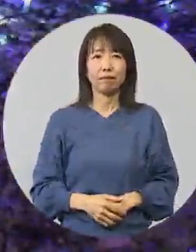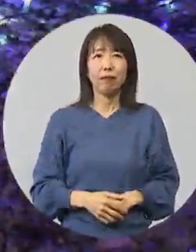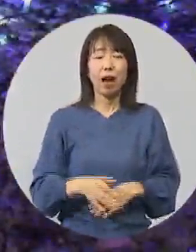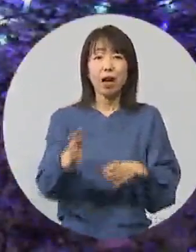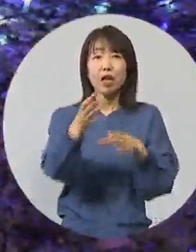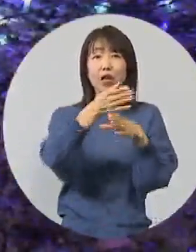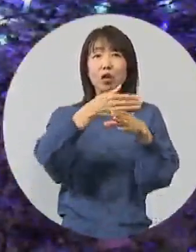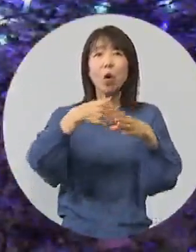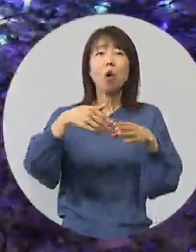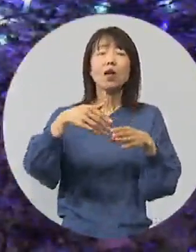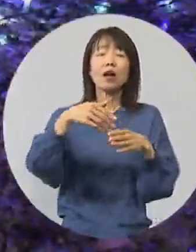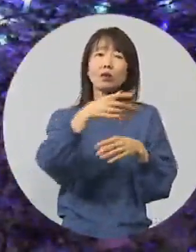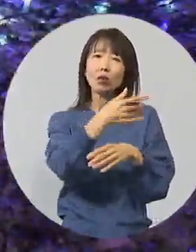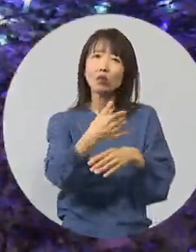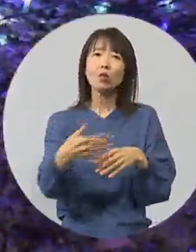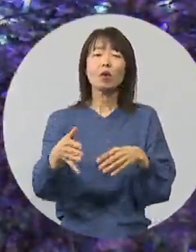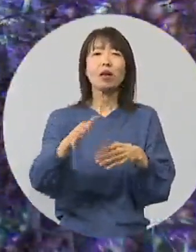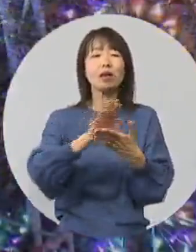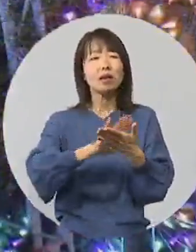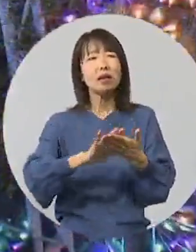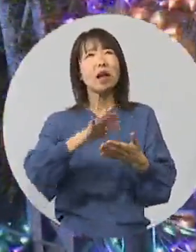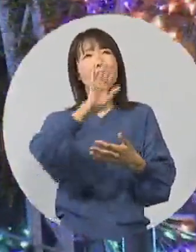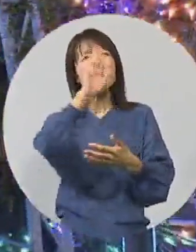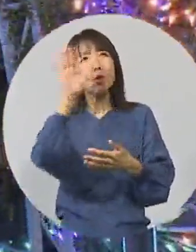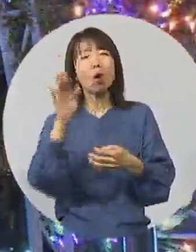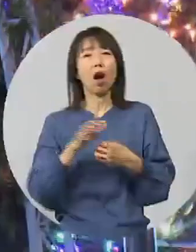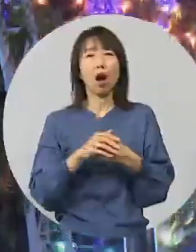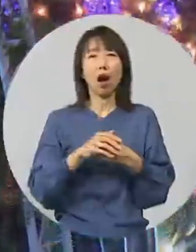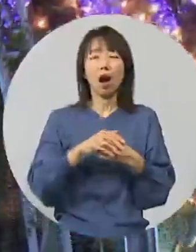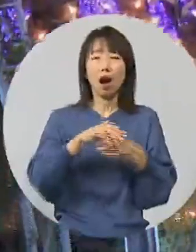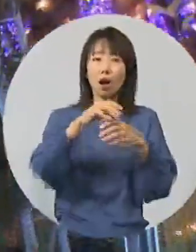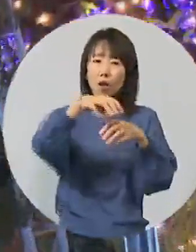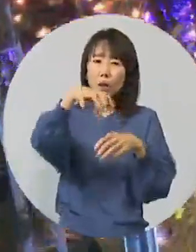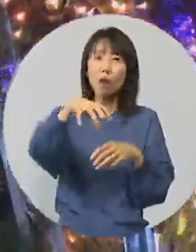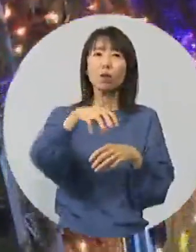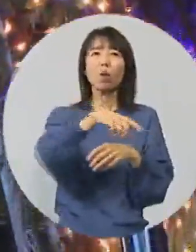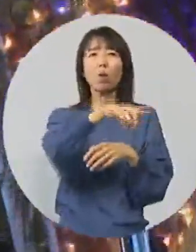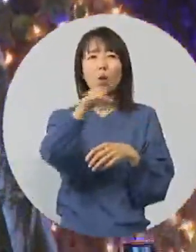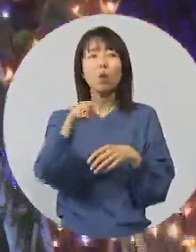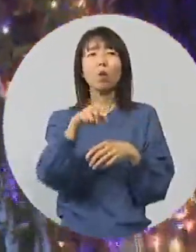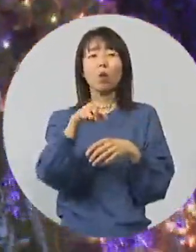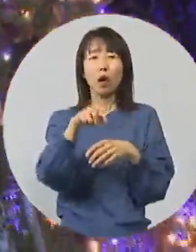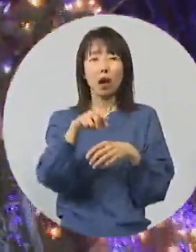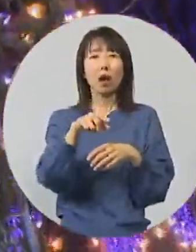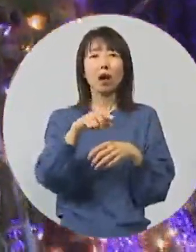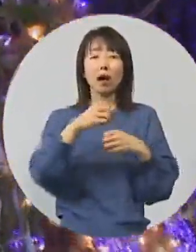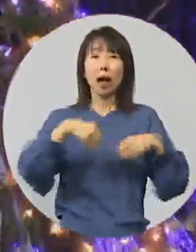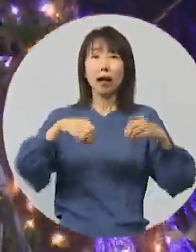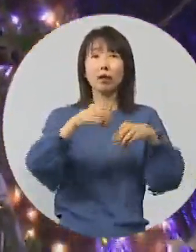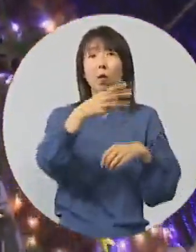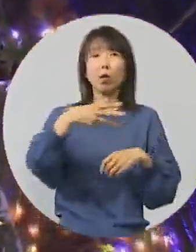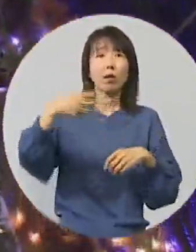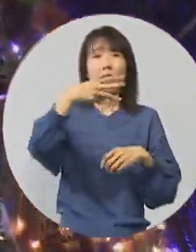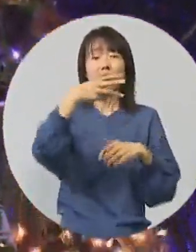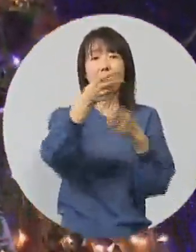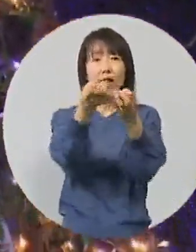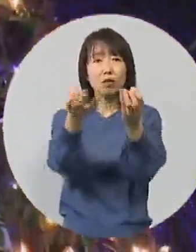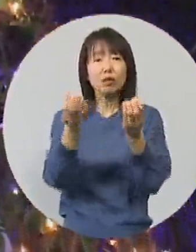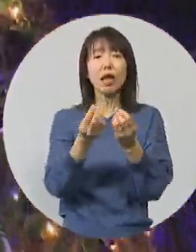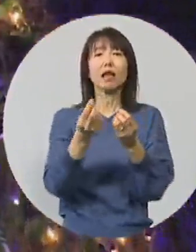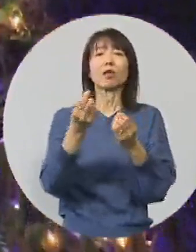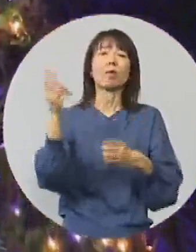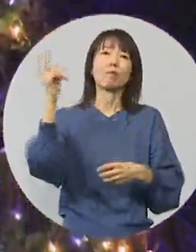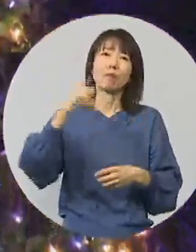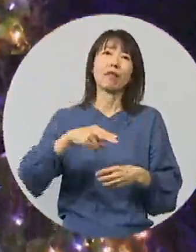の美しい海と空、そしてロケーションが一体となったデザインなどから関東三大イルミネーションに認定